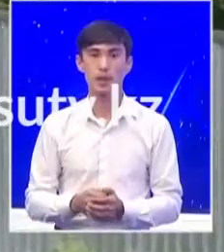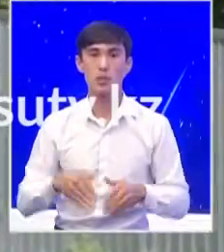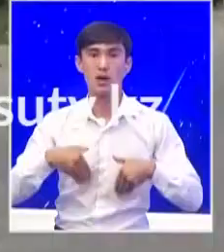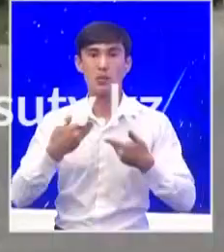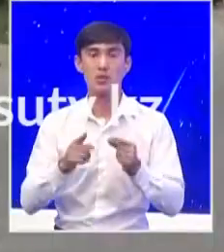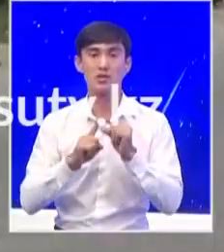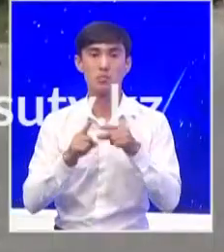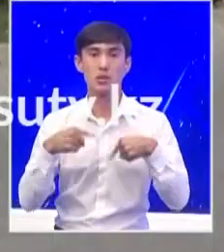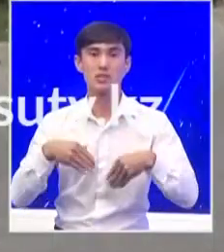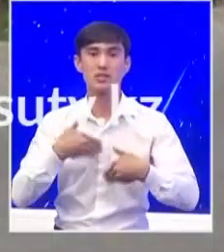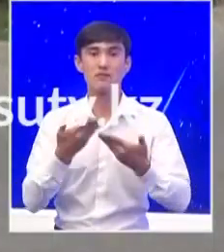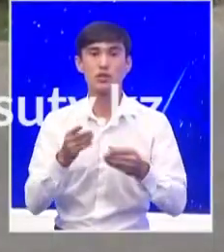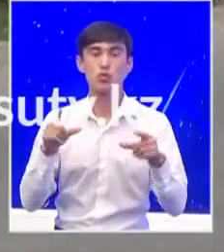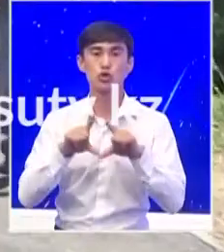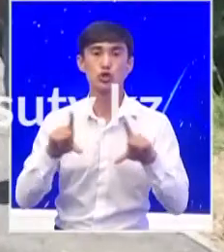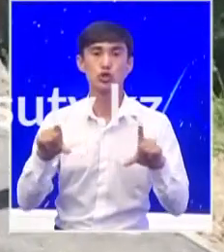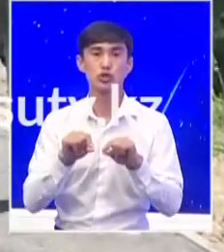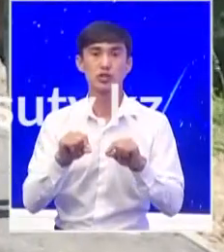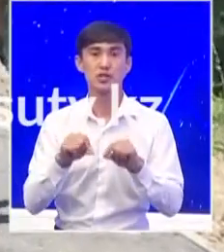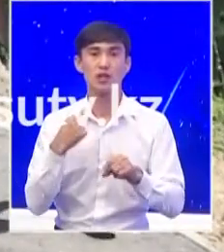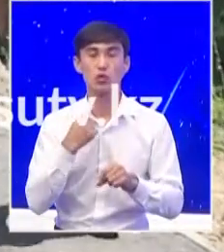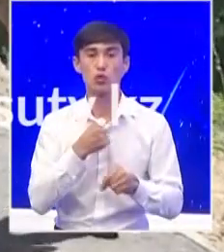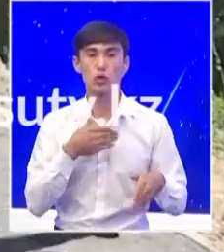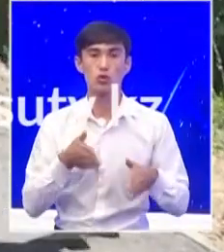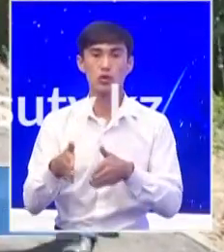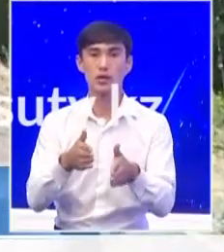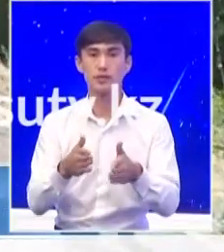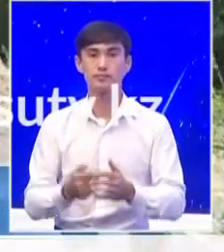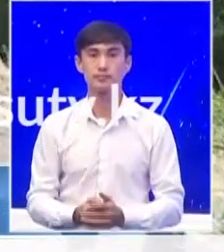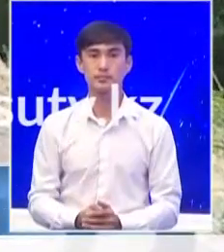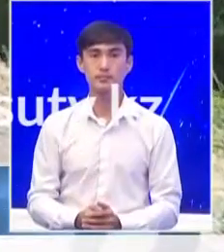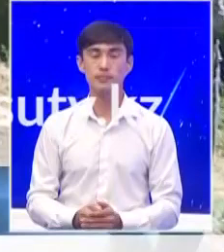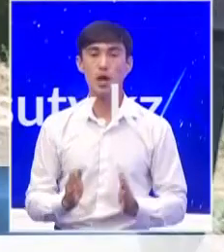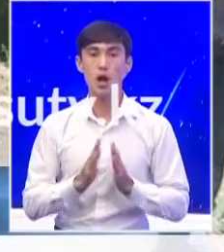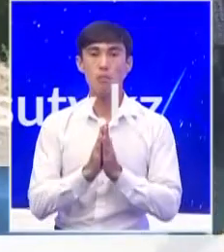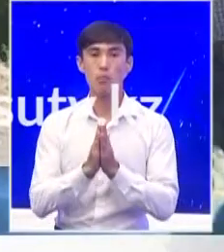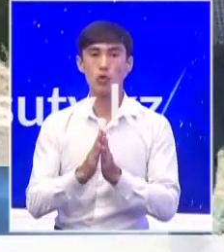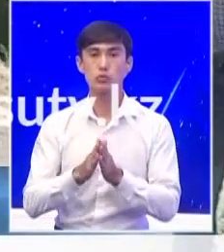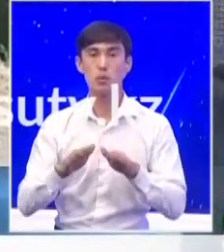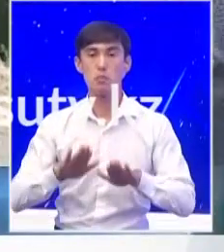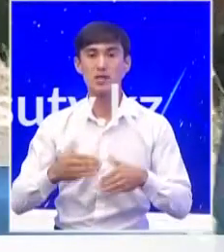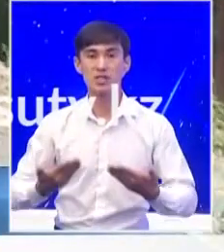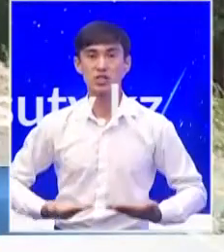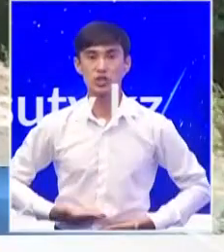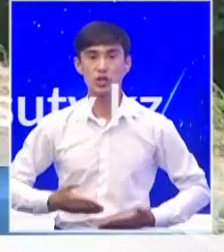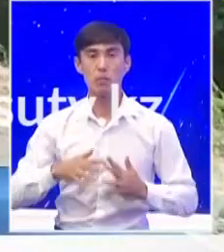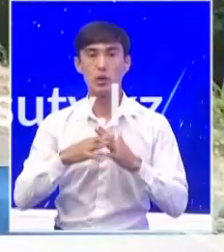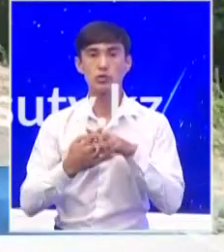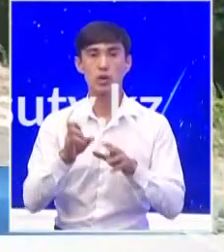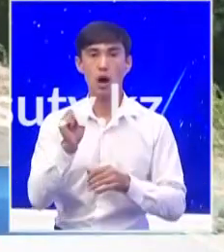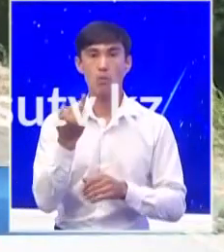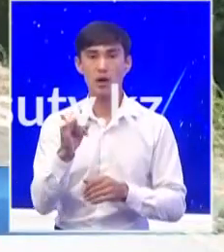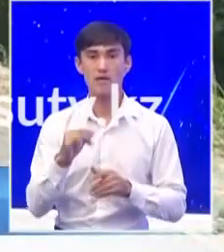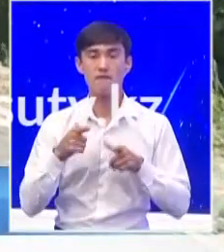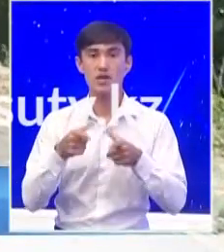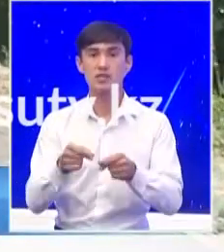представитель учреждения Талдыкурган Жолдары. Да, по просьбе местных жителей поселка Абай,